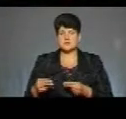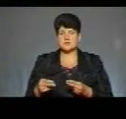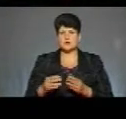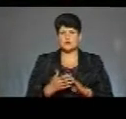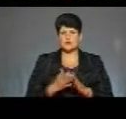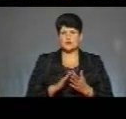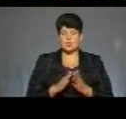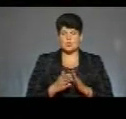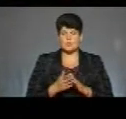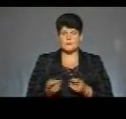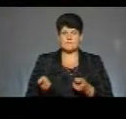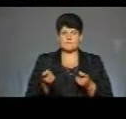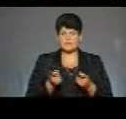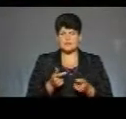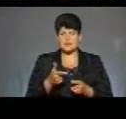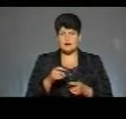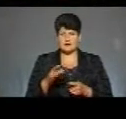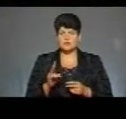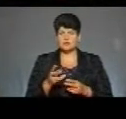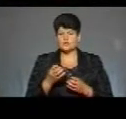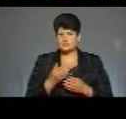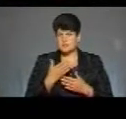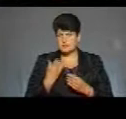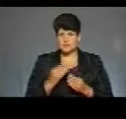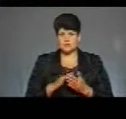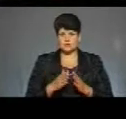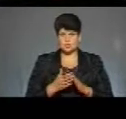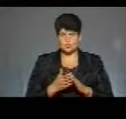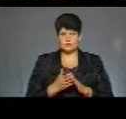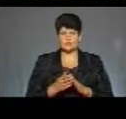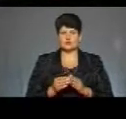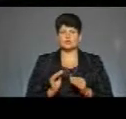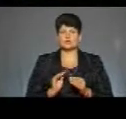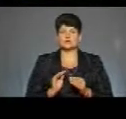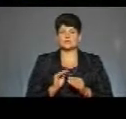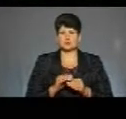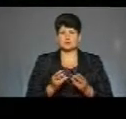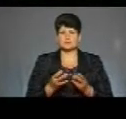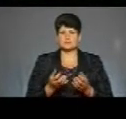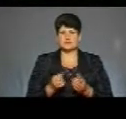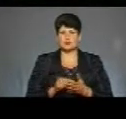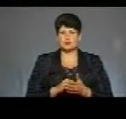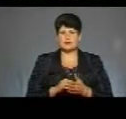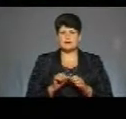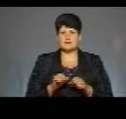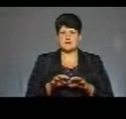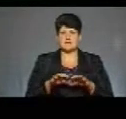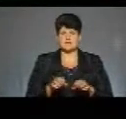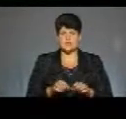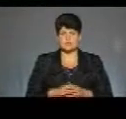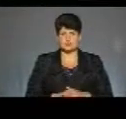на постачання природного газу. Хто ще не має укладений договір, додатково треба взяти документ на право